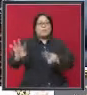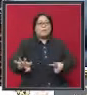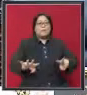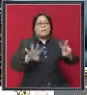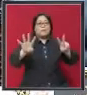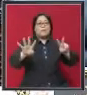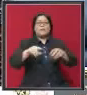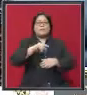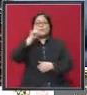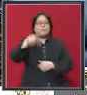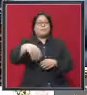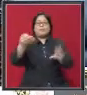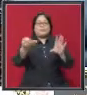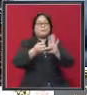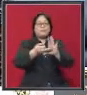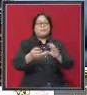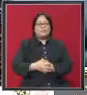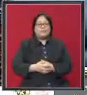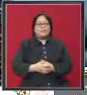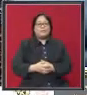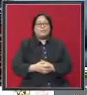jam. Tidak perlu dokumen.